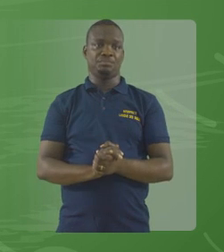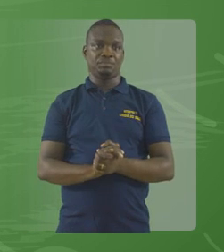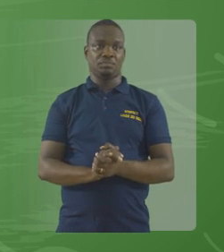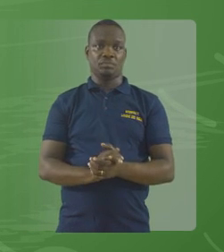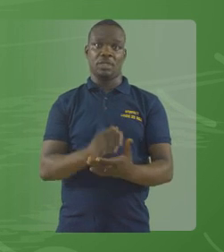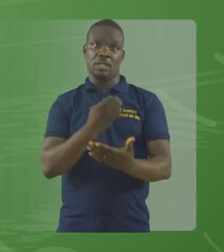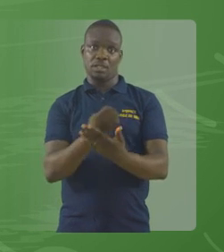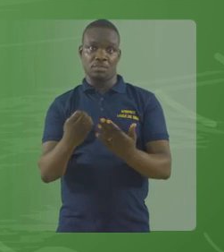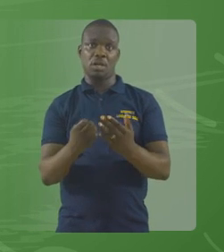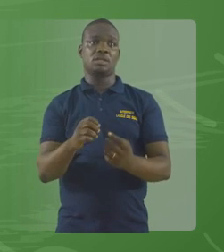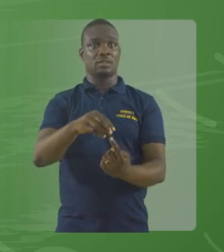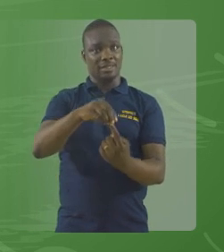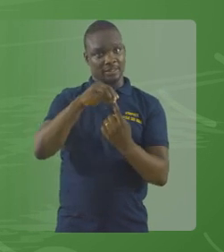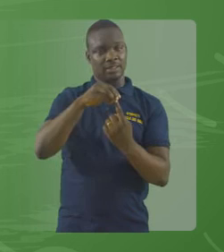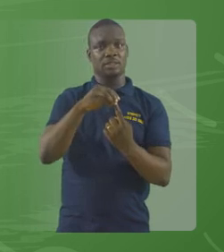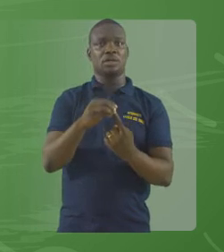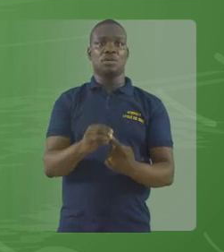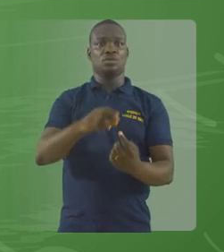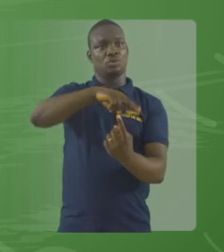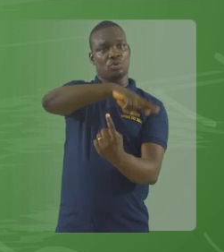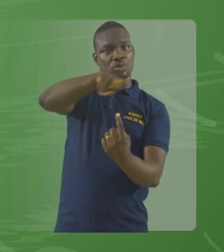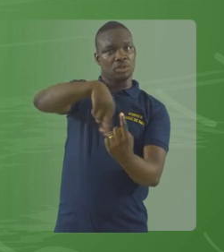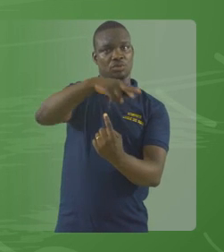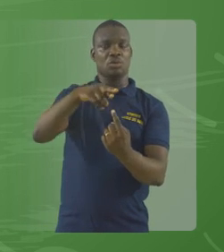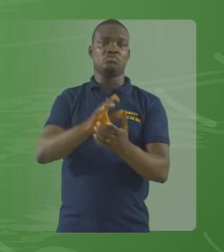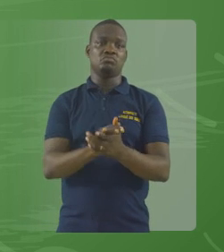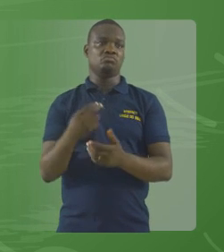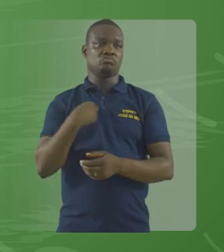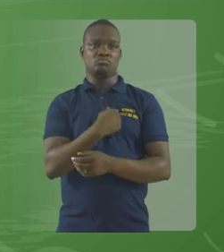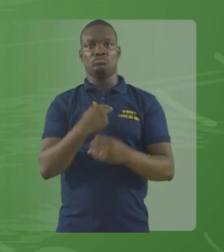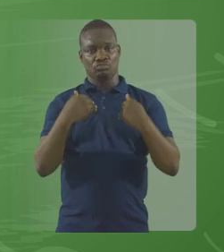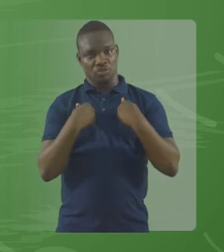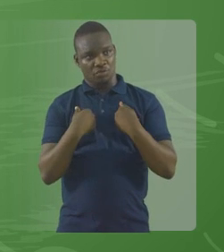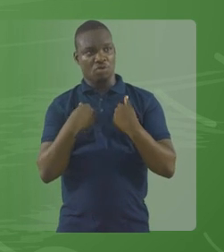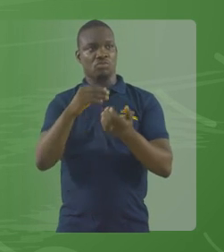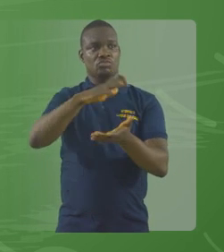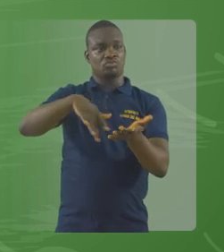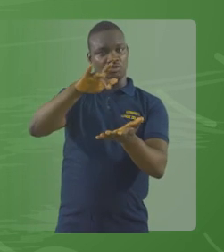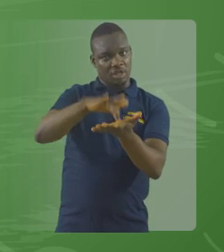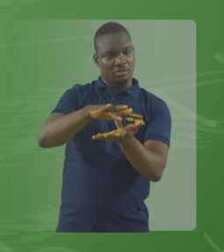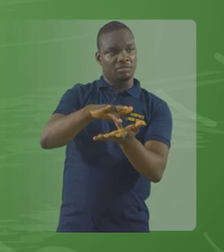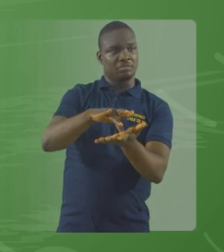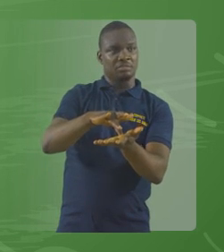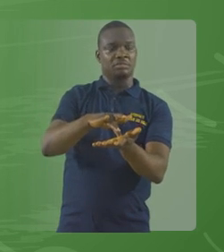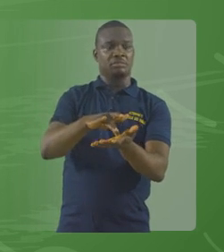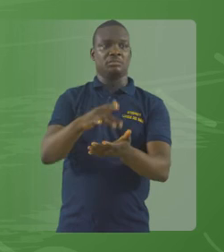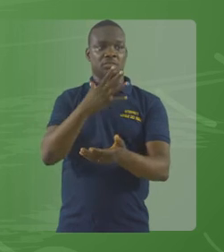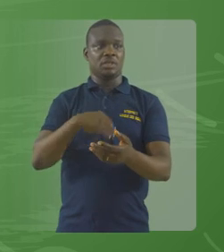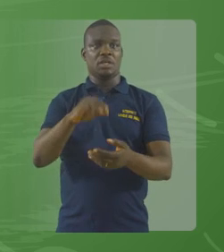Les éléments caractéristiques d'une rotation. Nous avons le centre